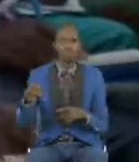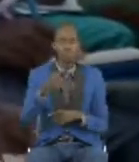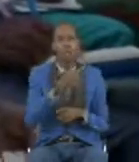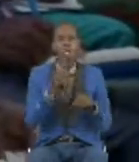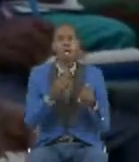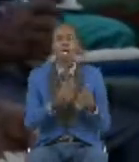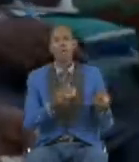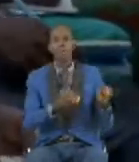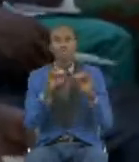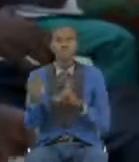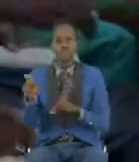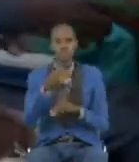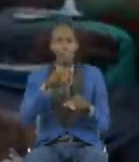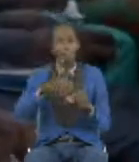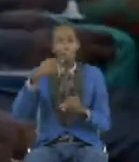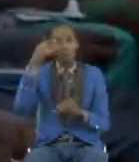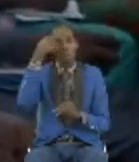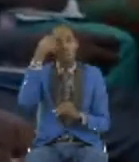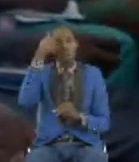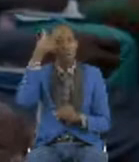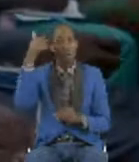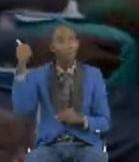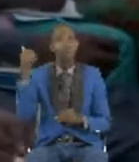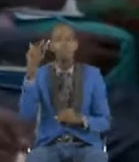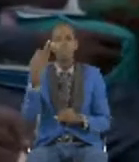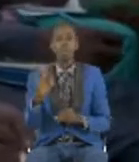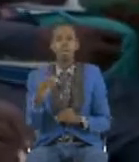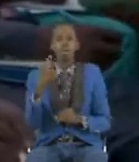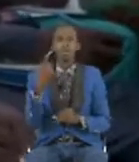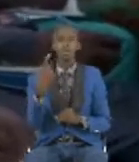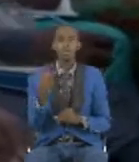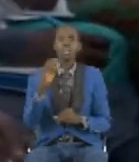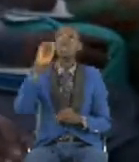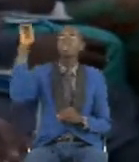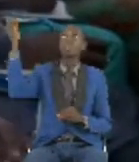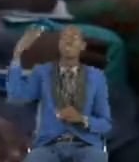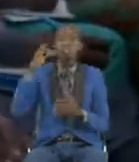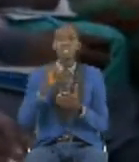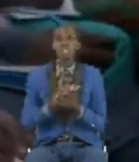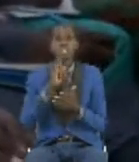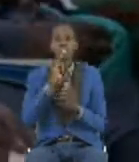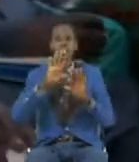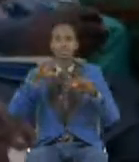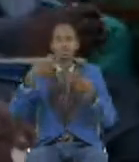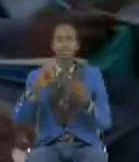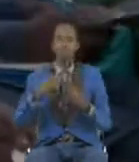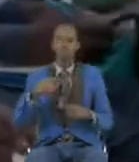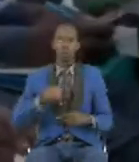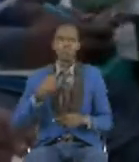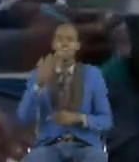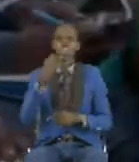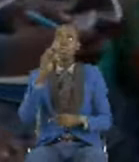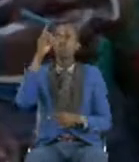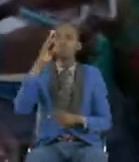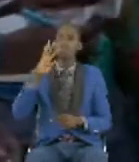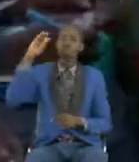vos souvenirs, à cause de la grâce que Dieu m'a faite. Grâce,